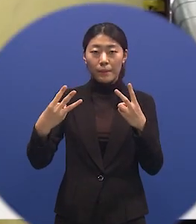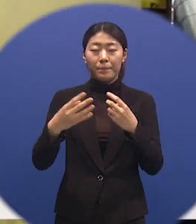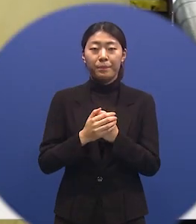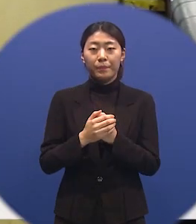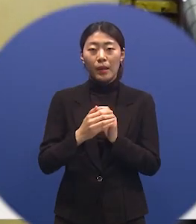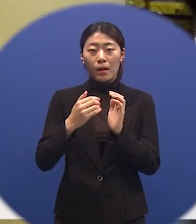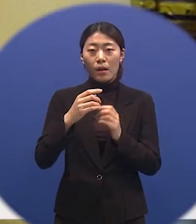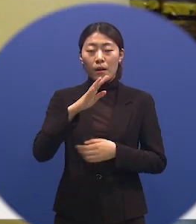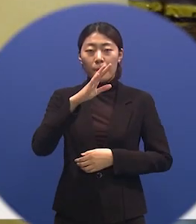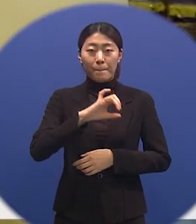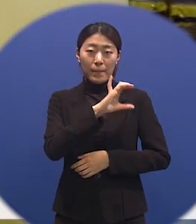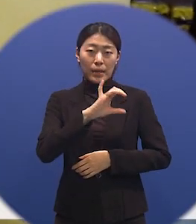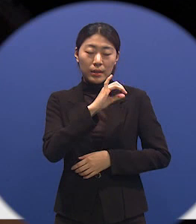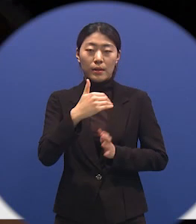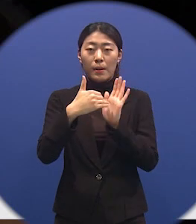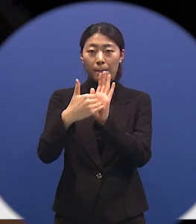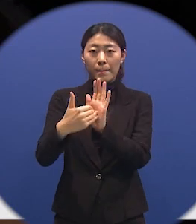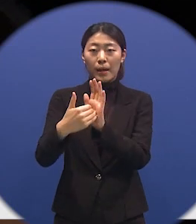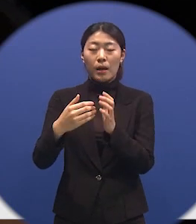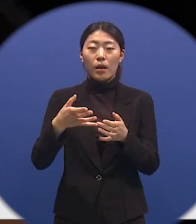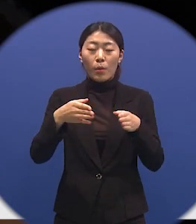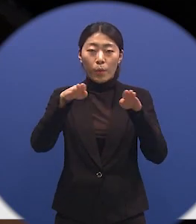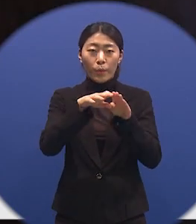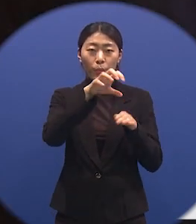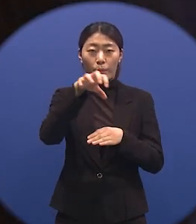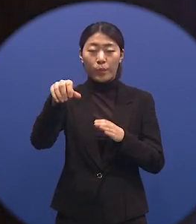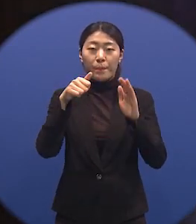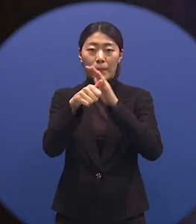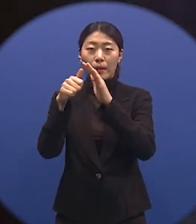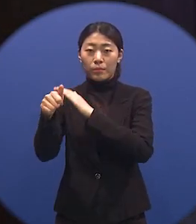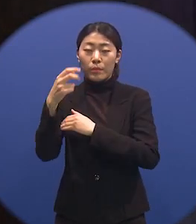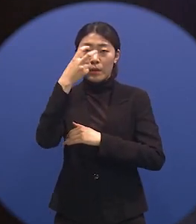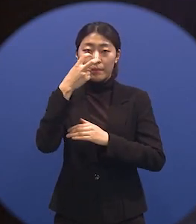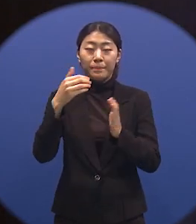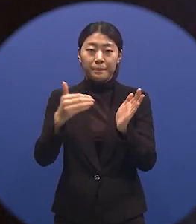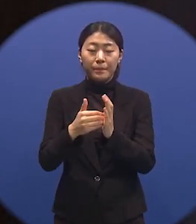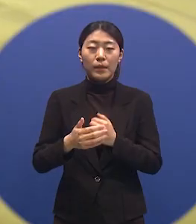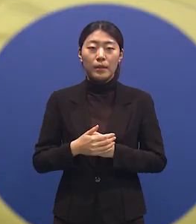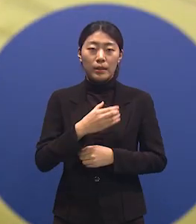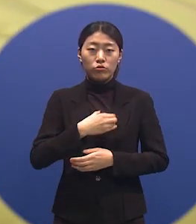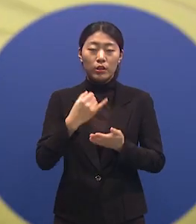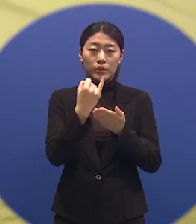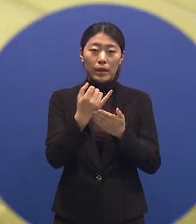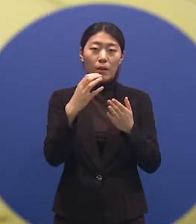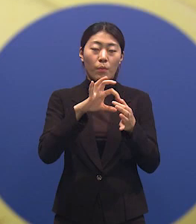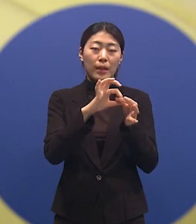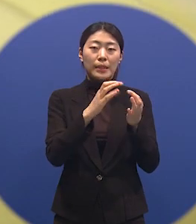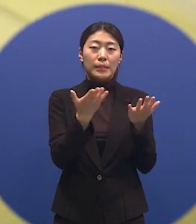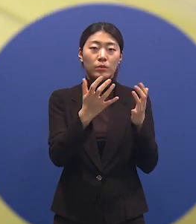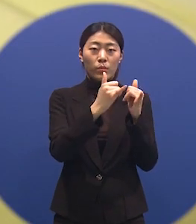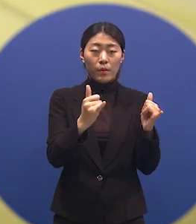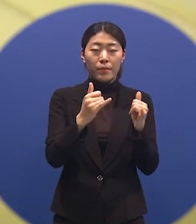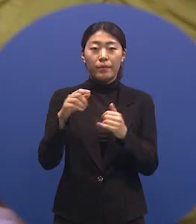은평구는 신종 코로나 바이러스 감염증 대응 체계 점검을 위한 현장 점검을 실시했습니다. 이날 은평구청장과